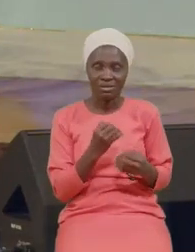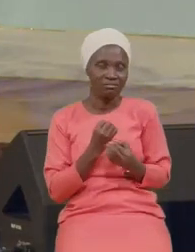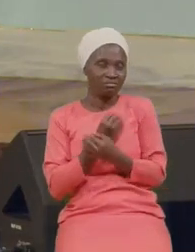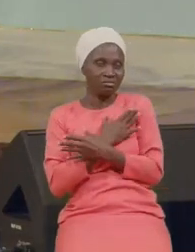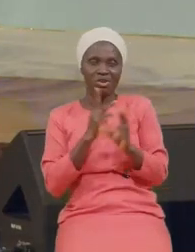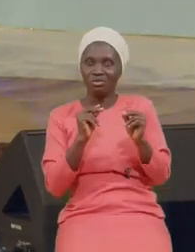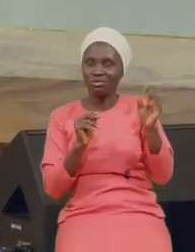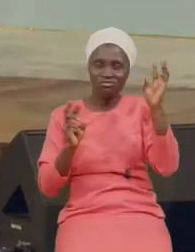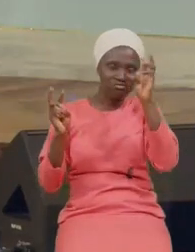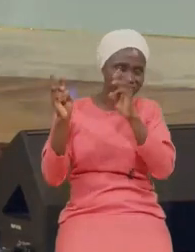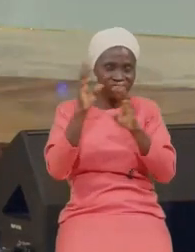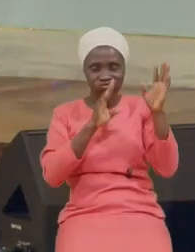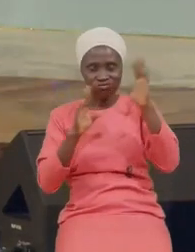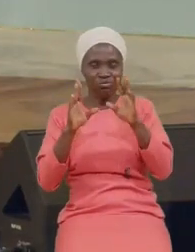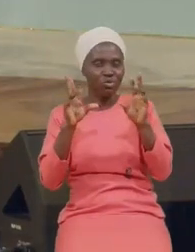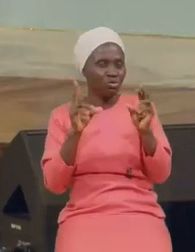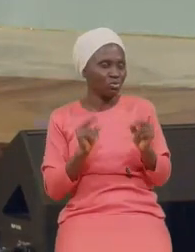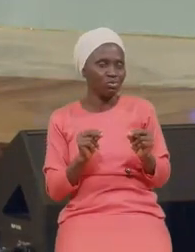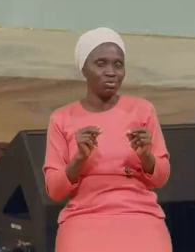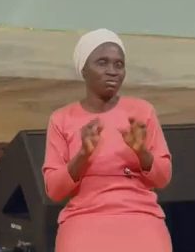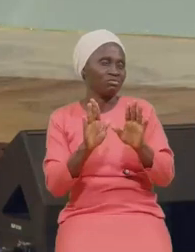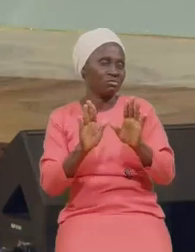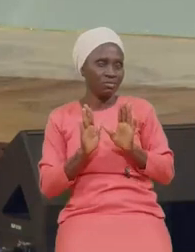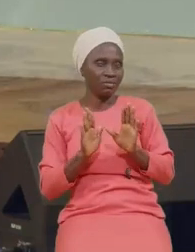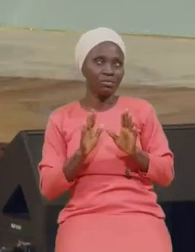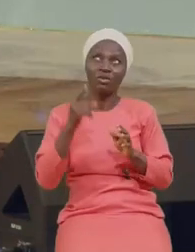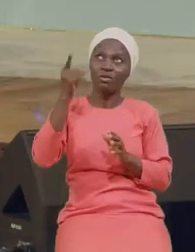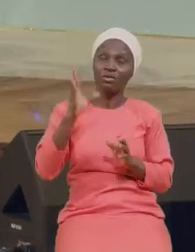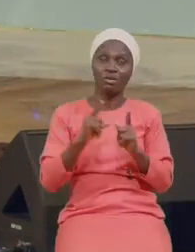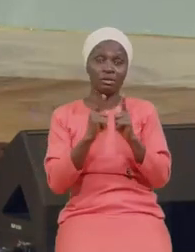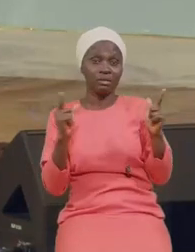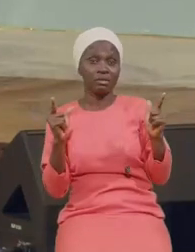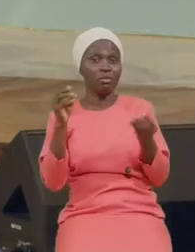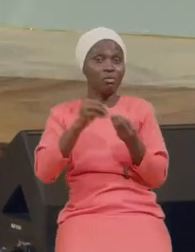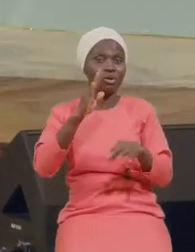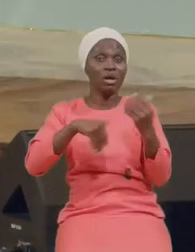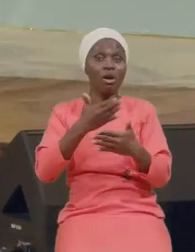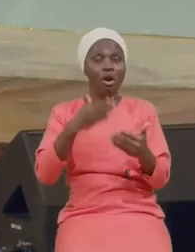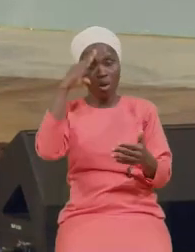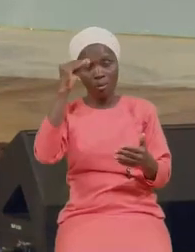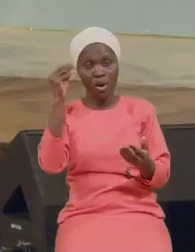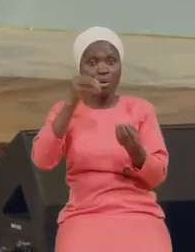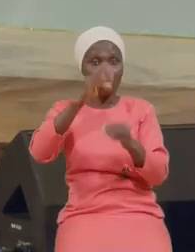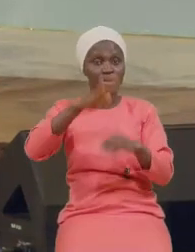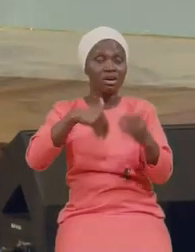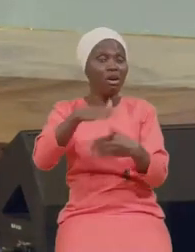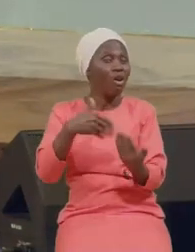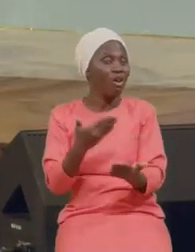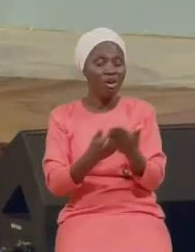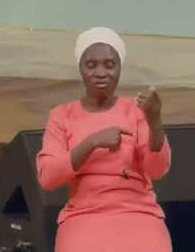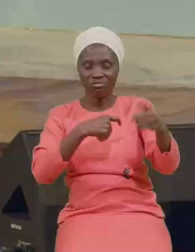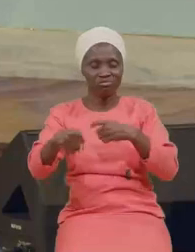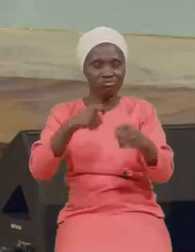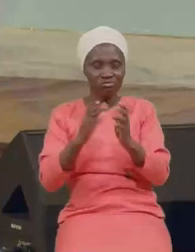pas de tristesse il y a pas d'anxiété Dieu est plus grand que tous les hommes Dieu est plus grand que tous les persécuteurs Dieu est plus grand que tous les